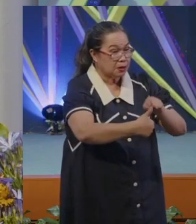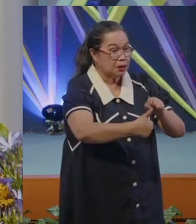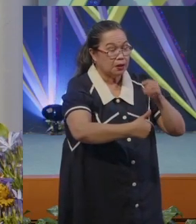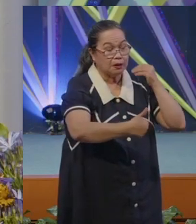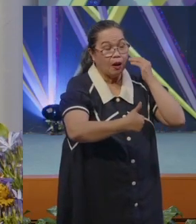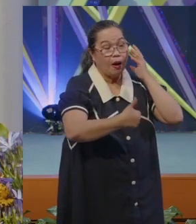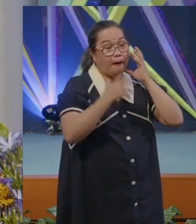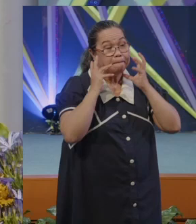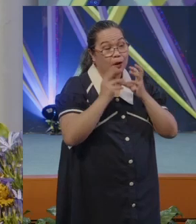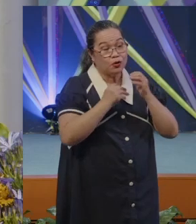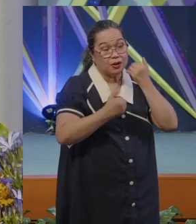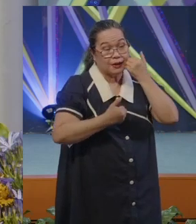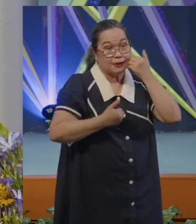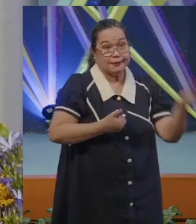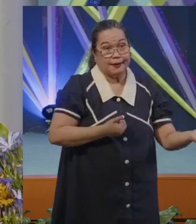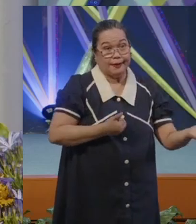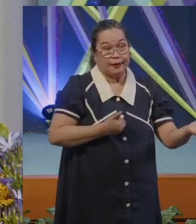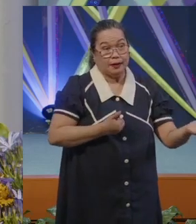Moses is dead.